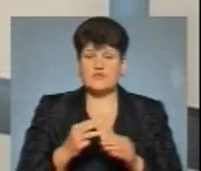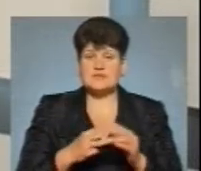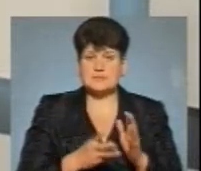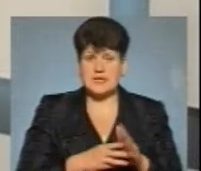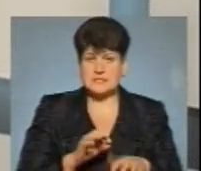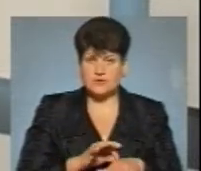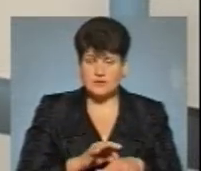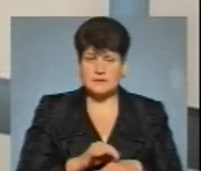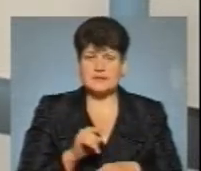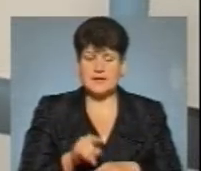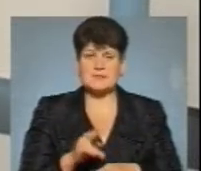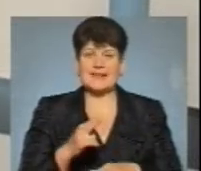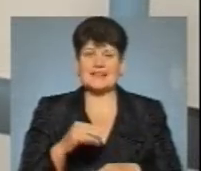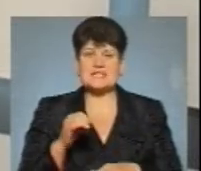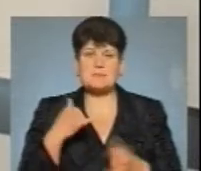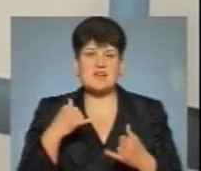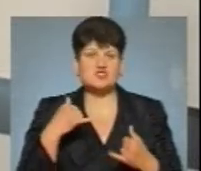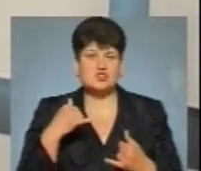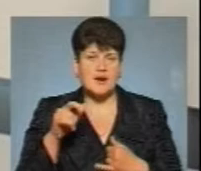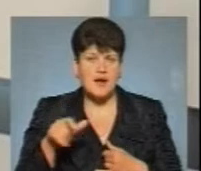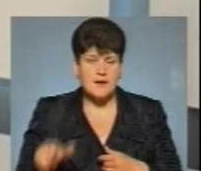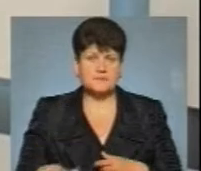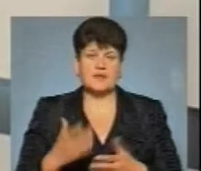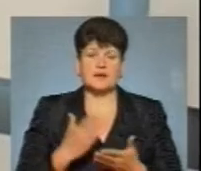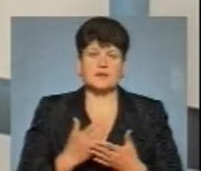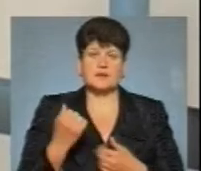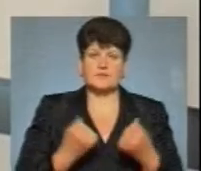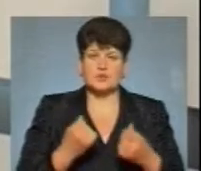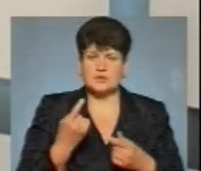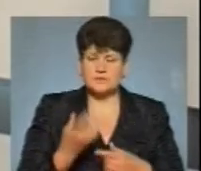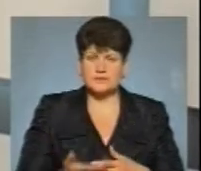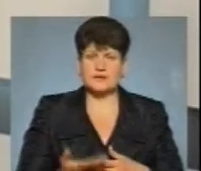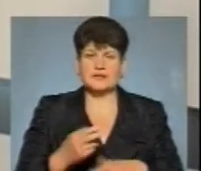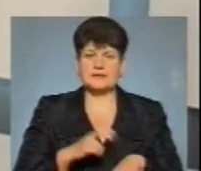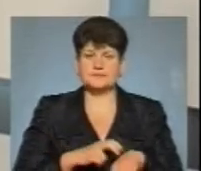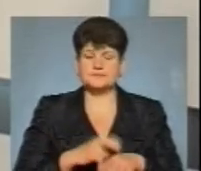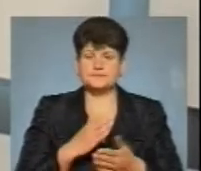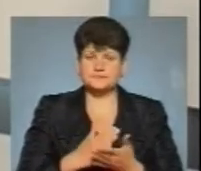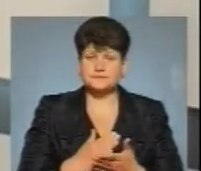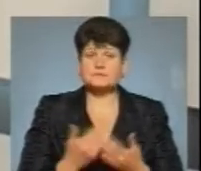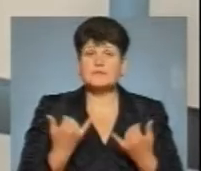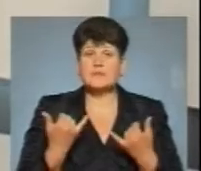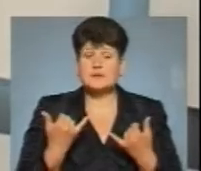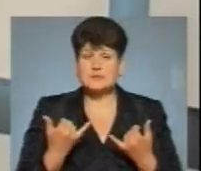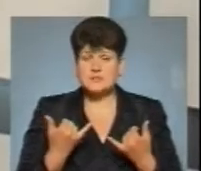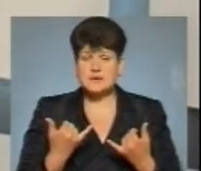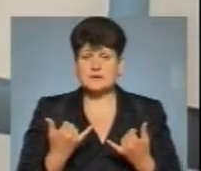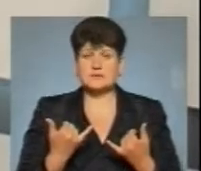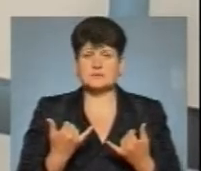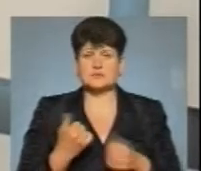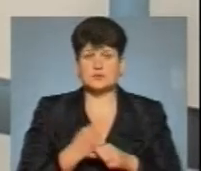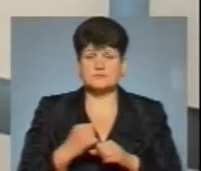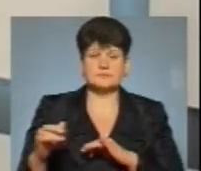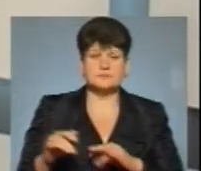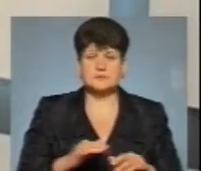є і диспетчера, і лікарі, є один водій. Тому зараз проведені відповідні